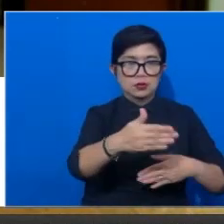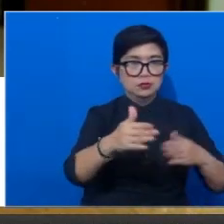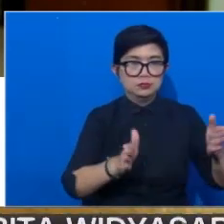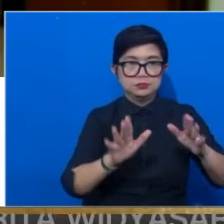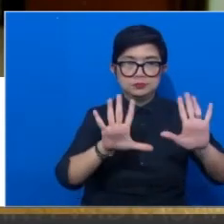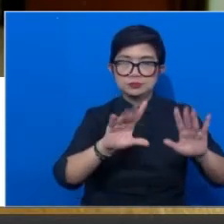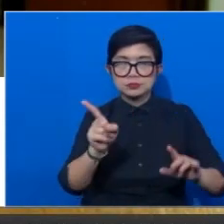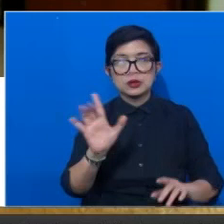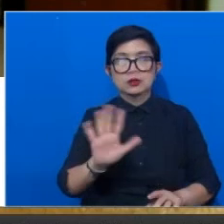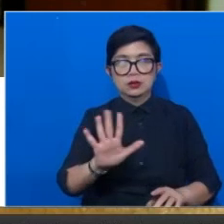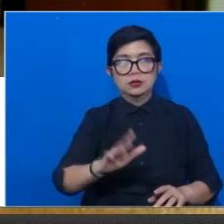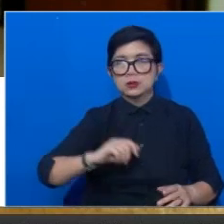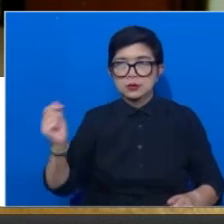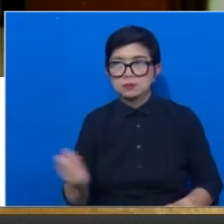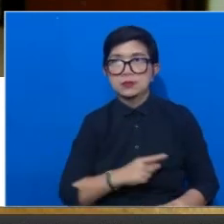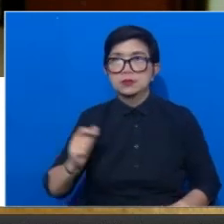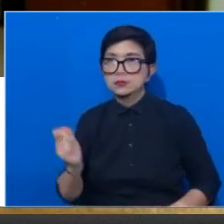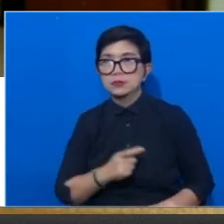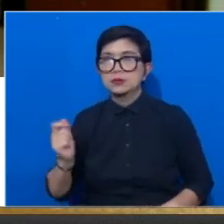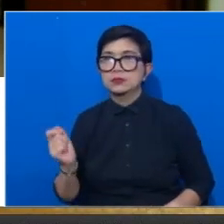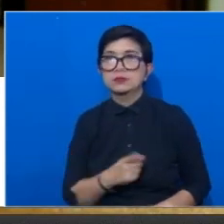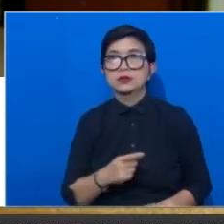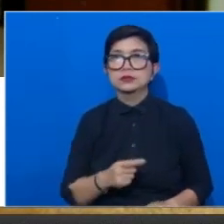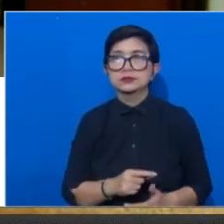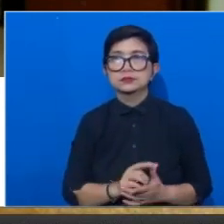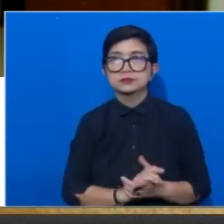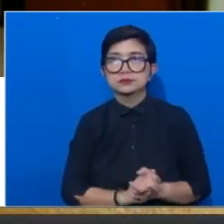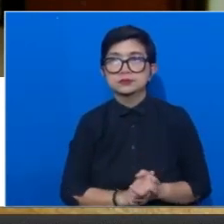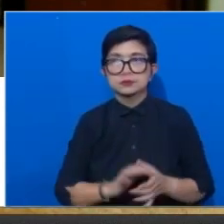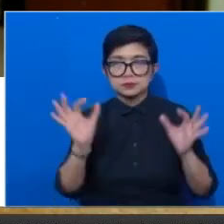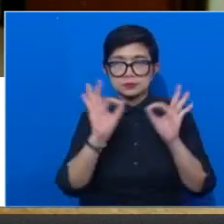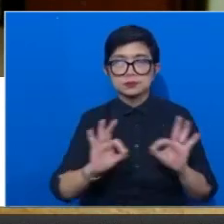mengganti spray, mengganti handuk, membersihkan kamar mandi,